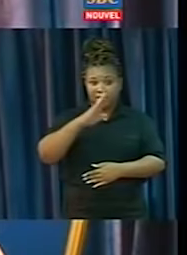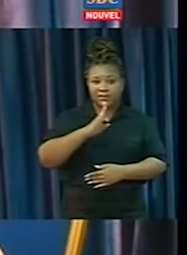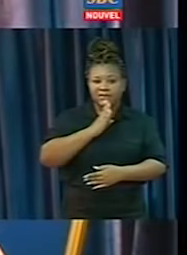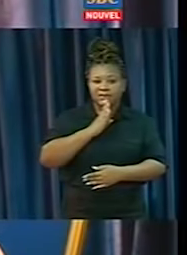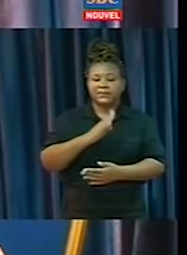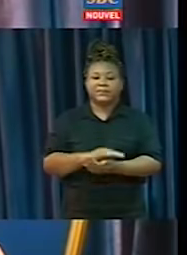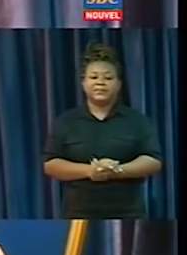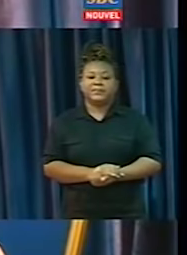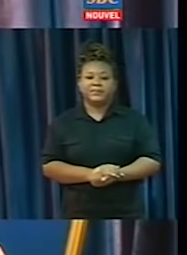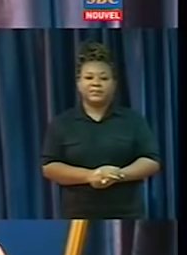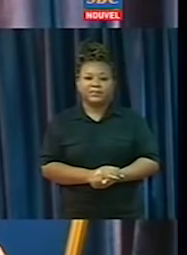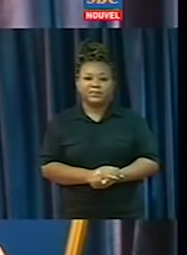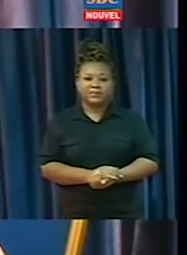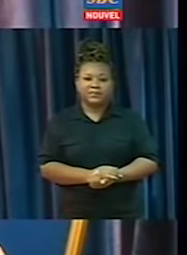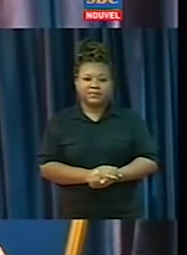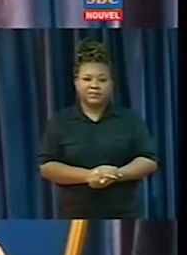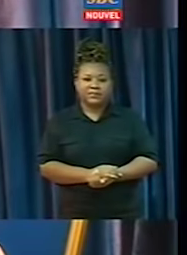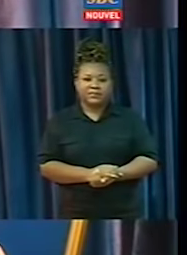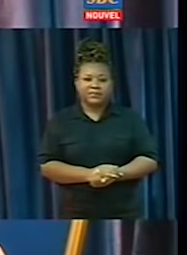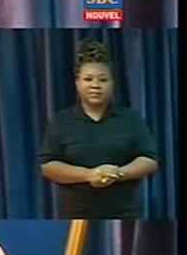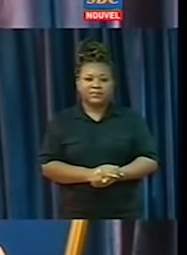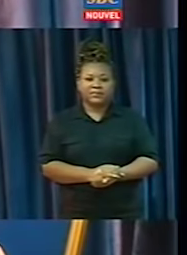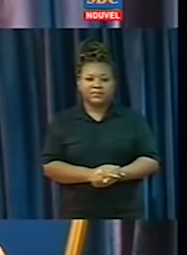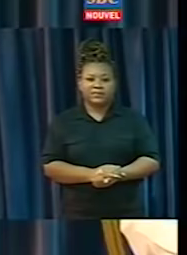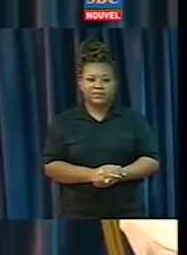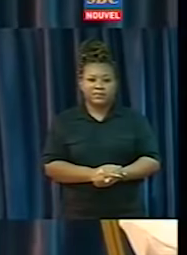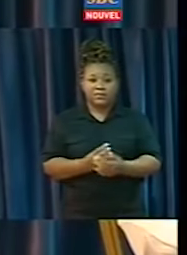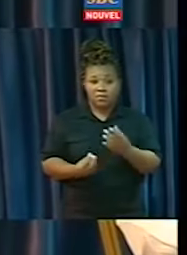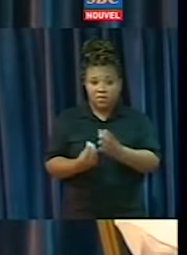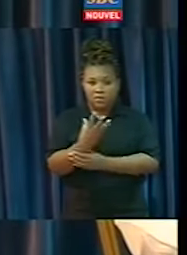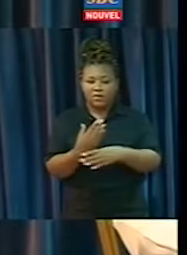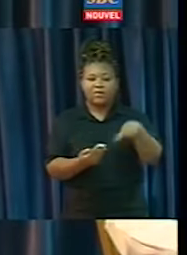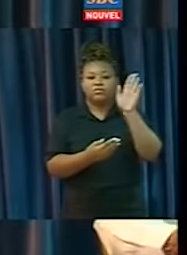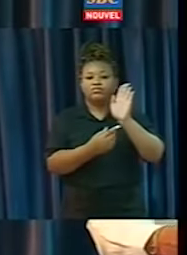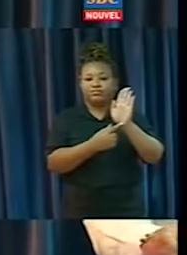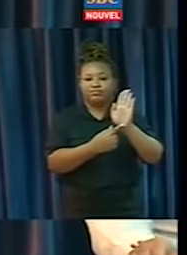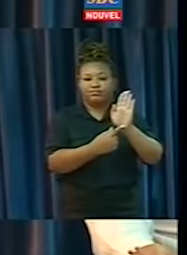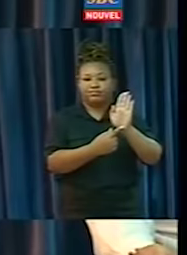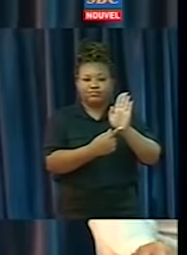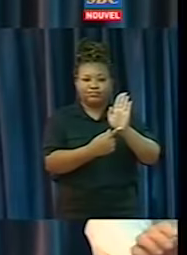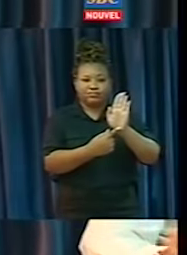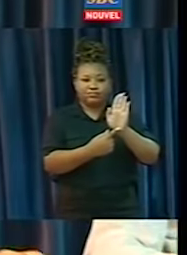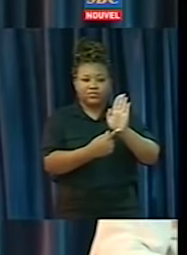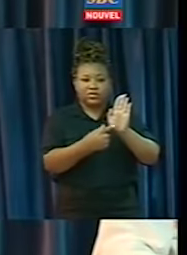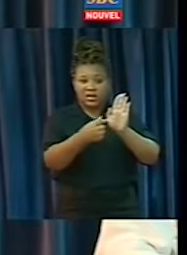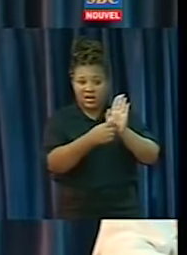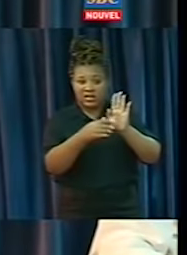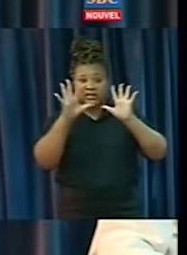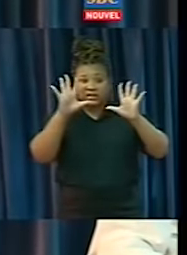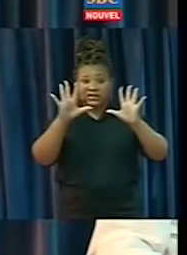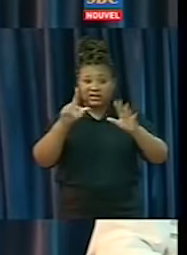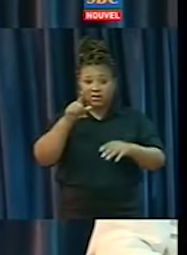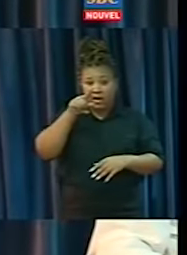nous guettons sa budget là qui nous vient présenter sa amendement, il prend son 10.4 millions roupies. Et